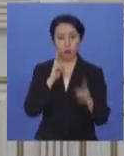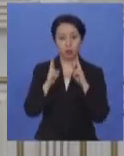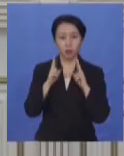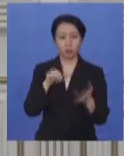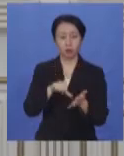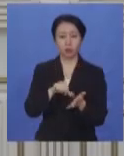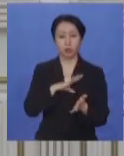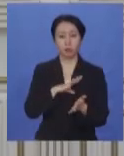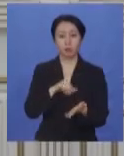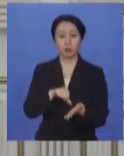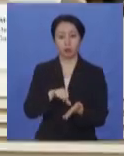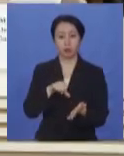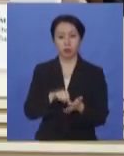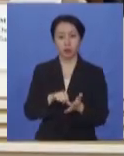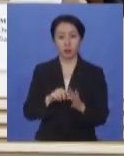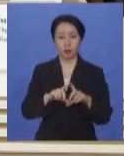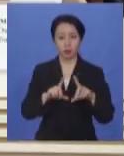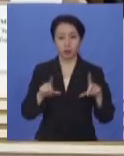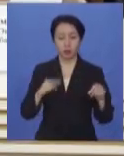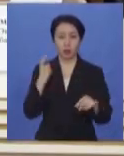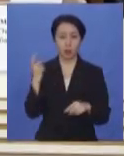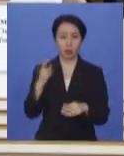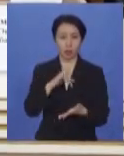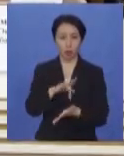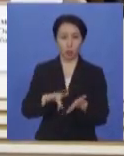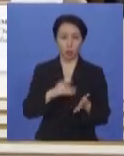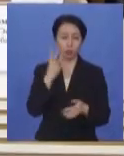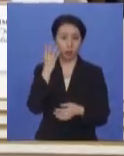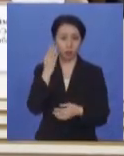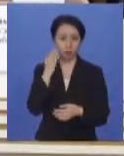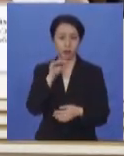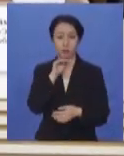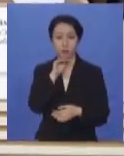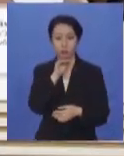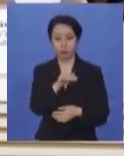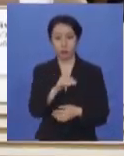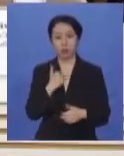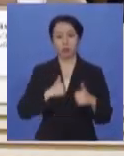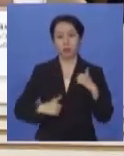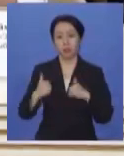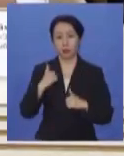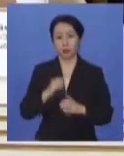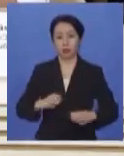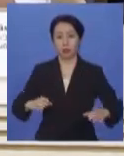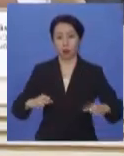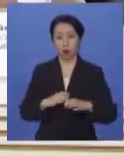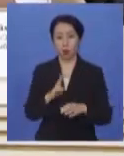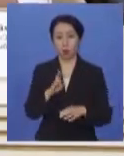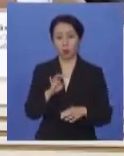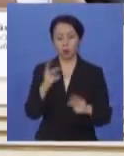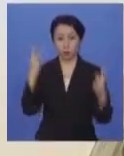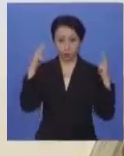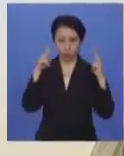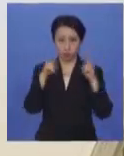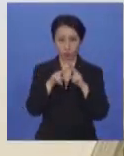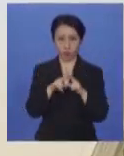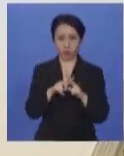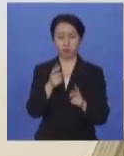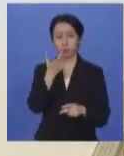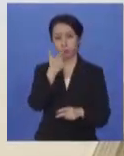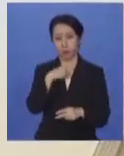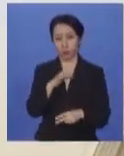конференции приняли участие представители Института экономики города Алматы, профессорско-преподавательский состав Кузыбаев Юниверсити